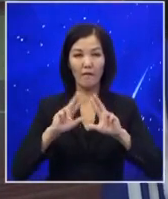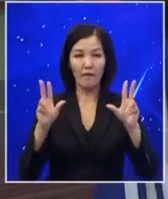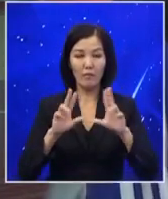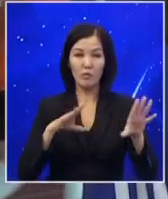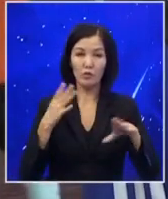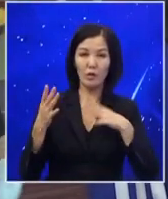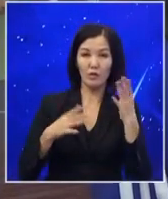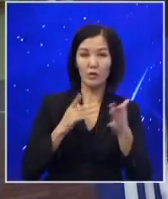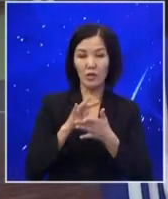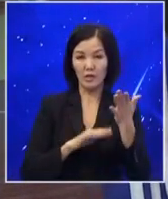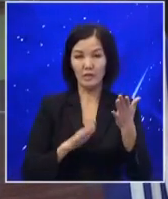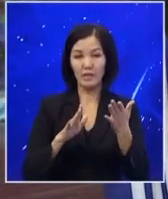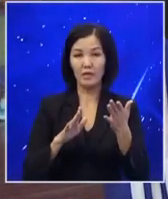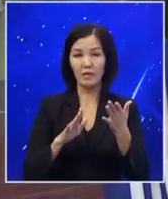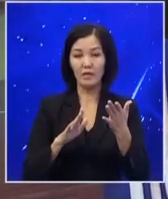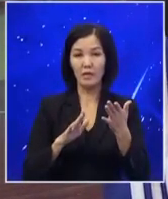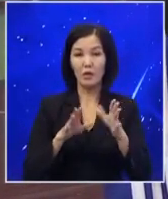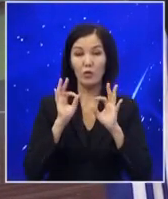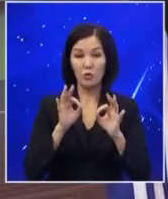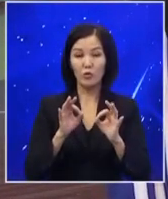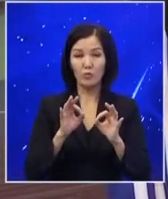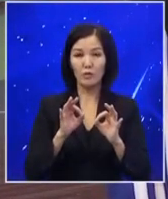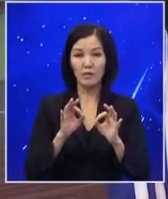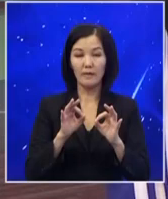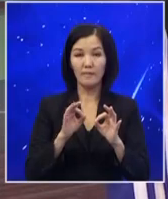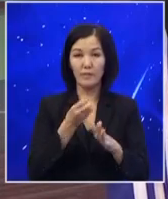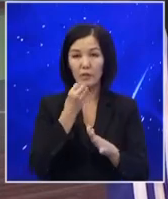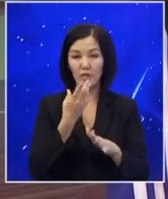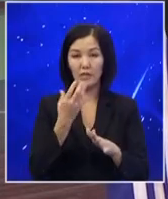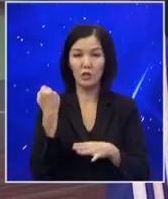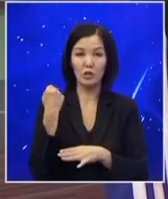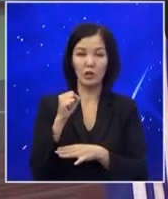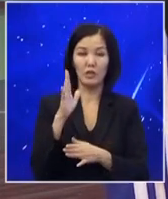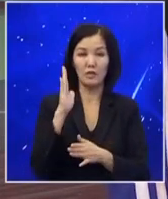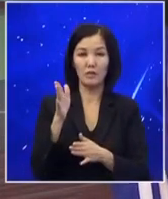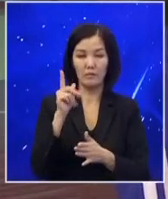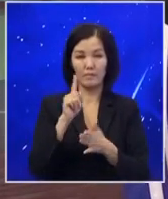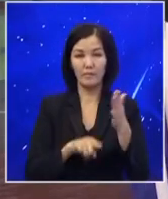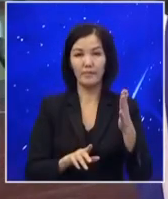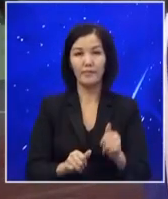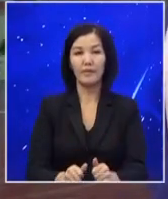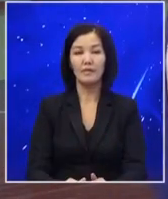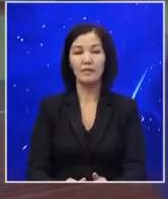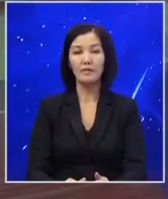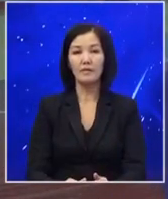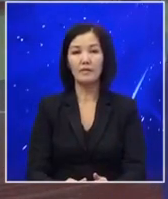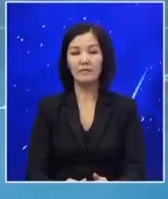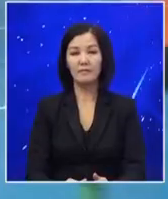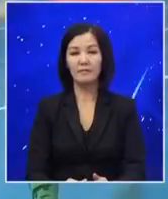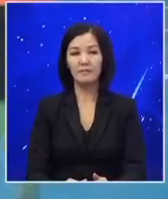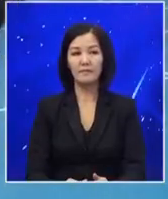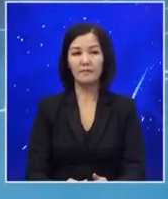осы ненің бәрі дұрыс болатын болса, жақсы орындар алып, жақсы не көрсетеміз ба деген, результат көрсетеміз ба деп